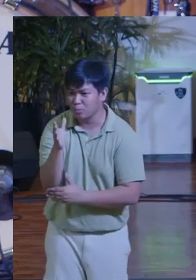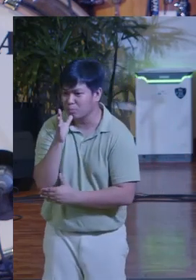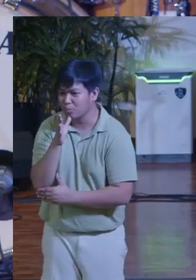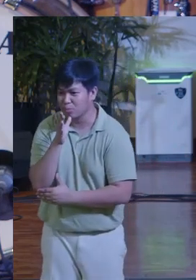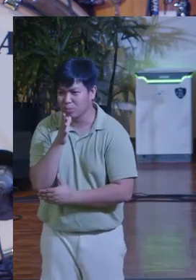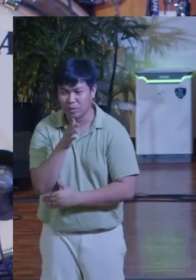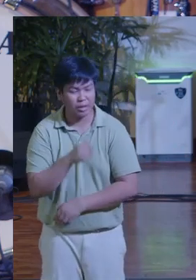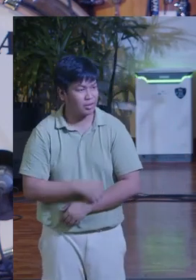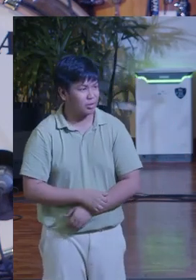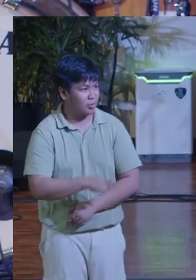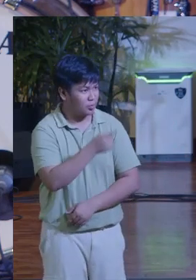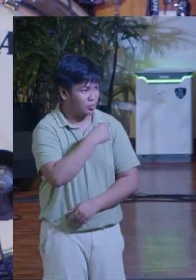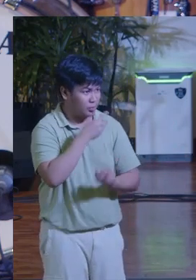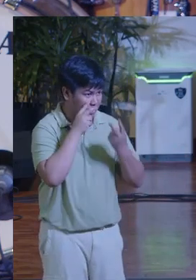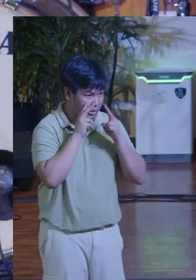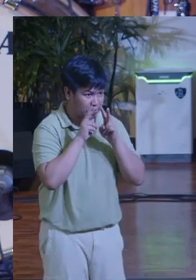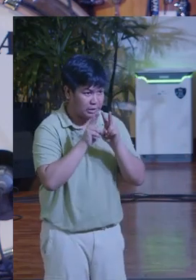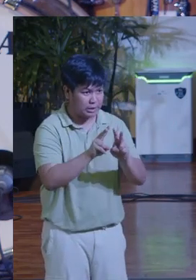makikita natin dito,